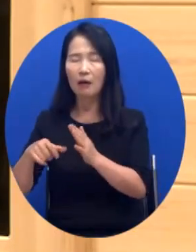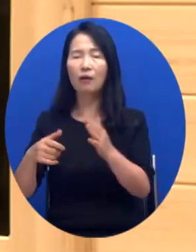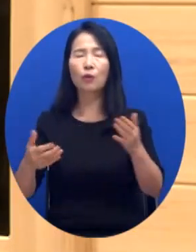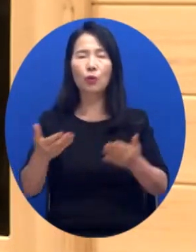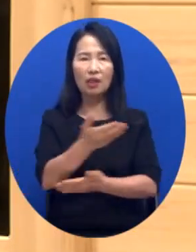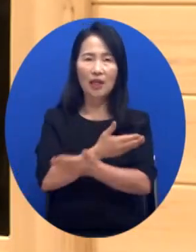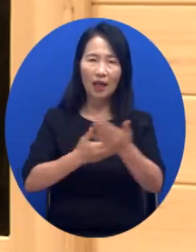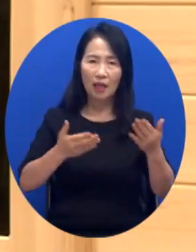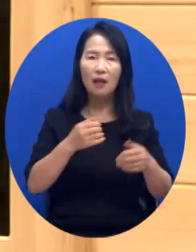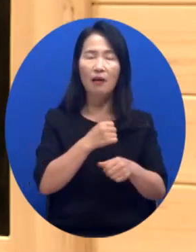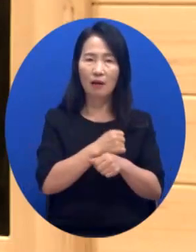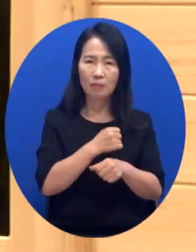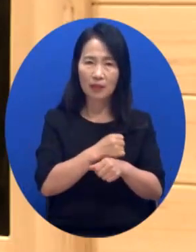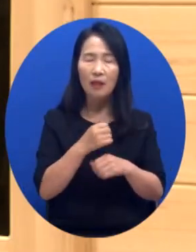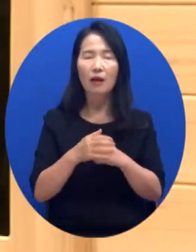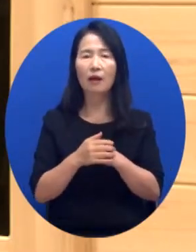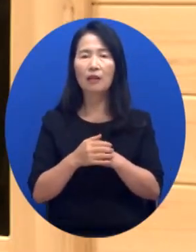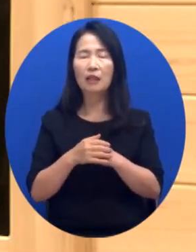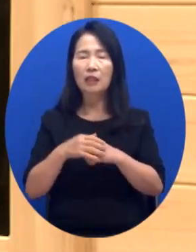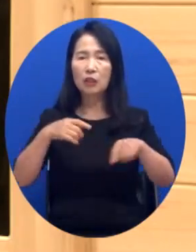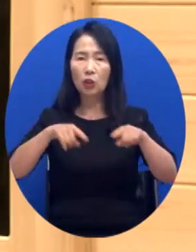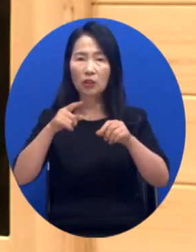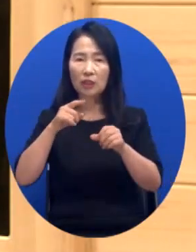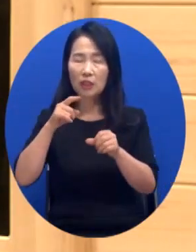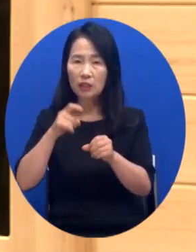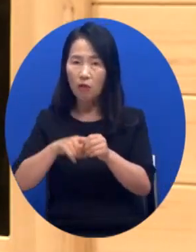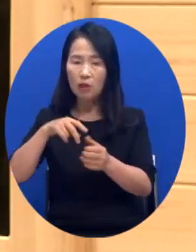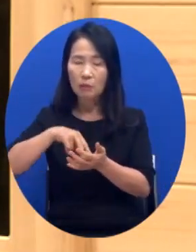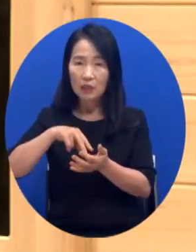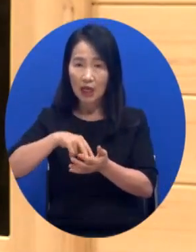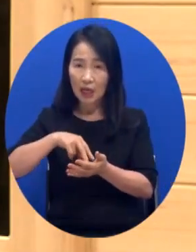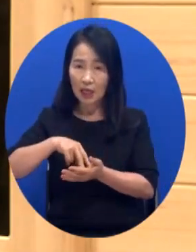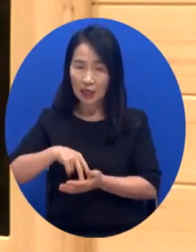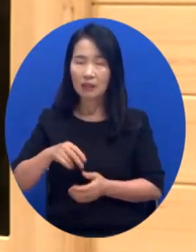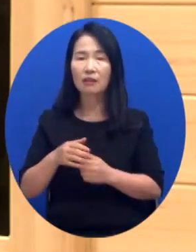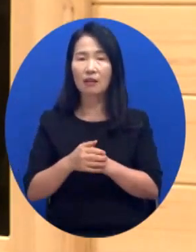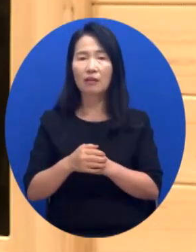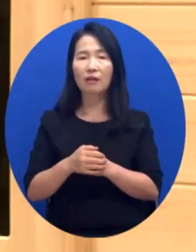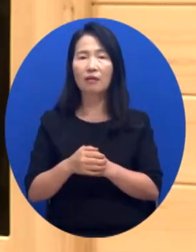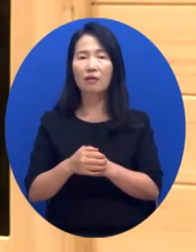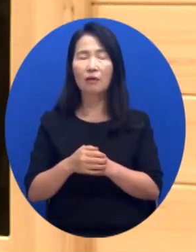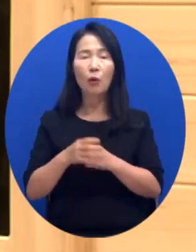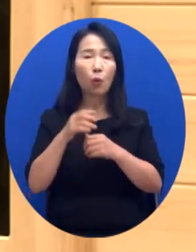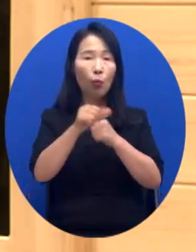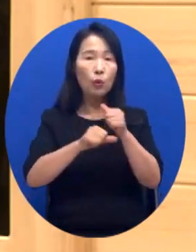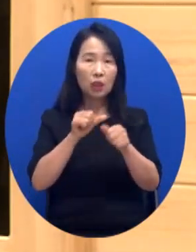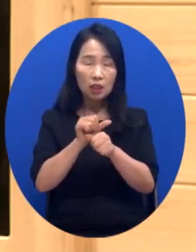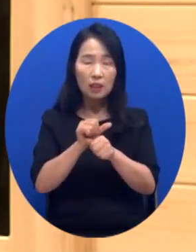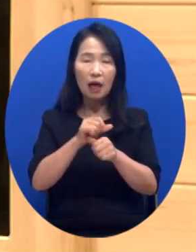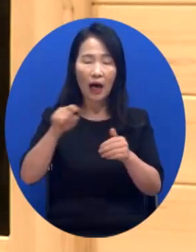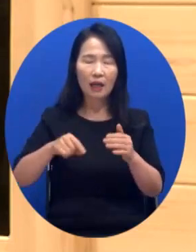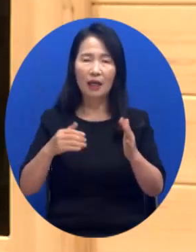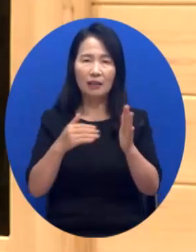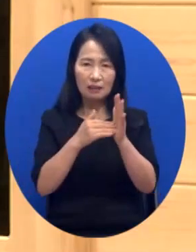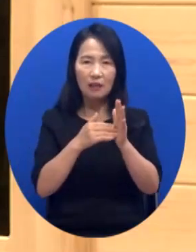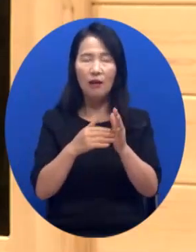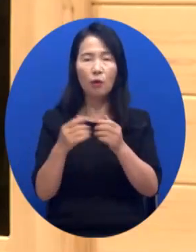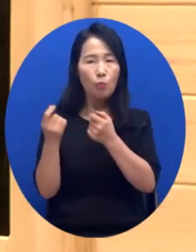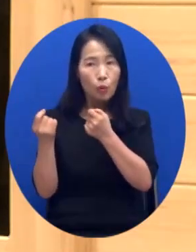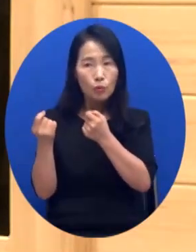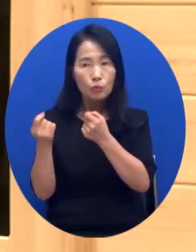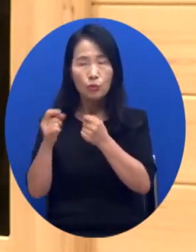그렇지만 어느 정치적 입장에서 서게 되면 그건 5년이면 끝나는 겁니다. 저는 보수 정권